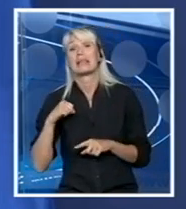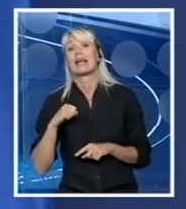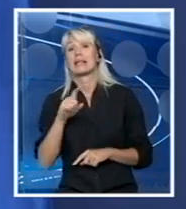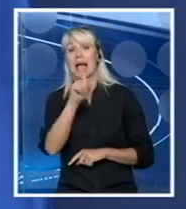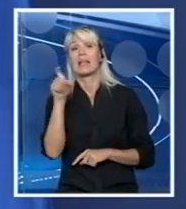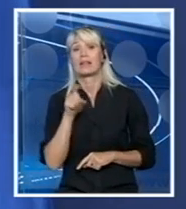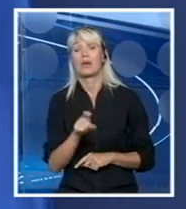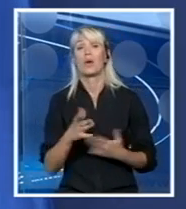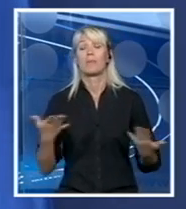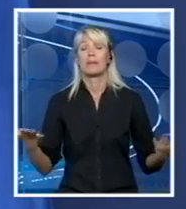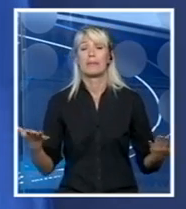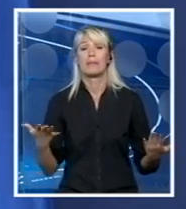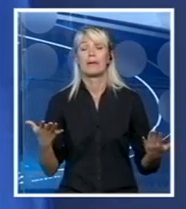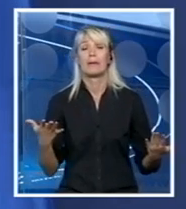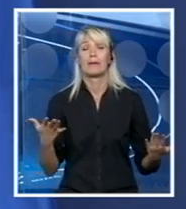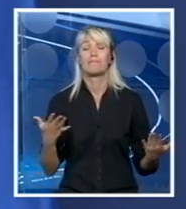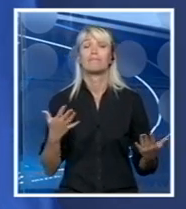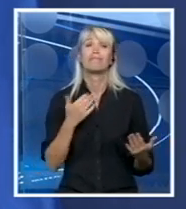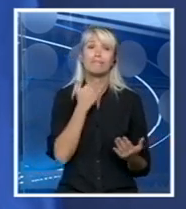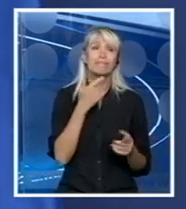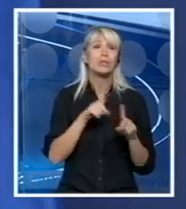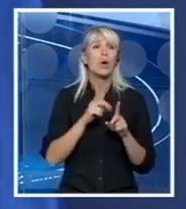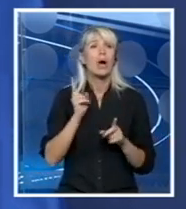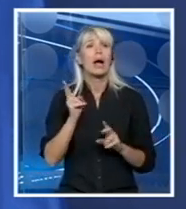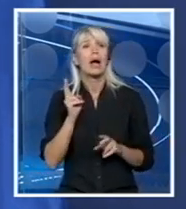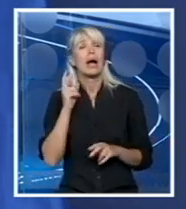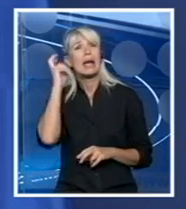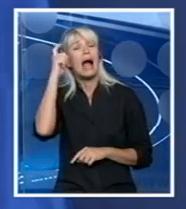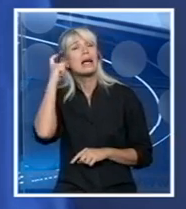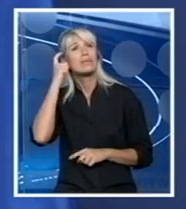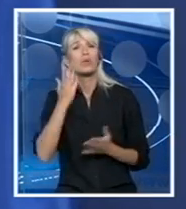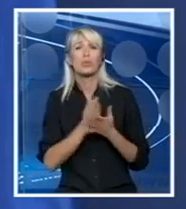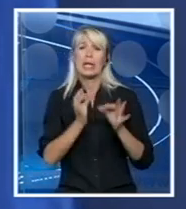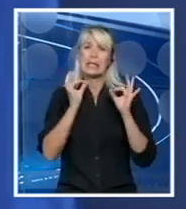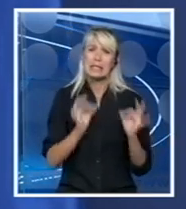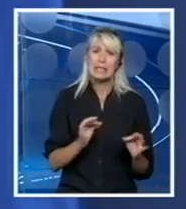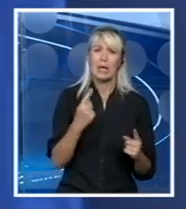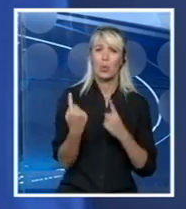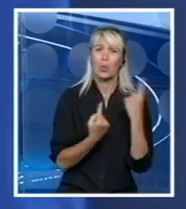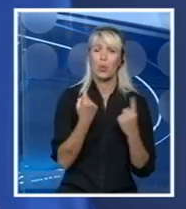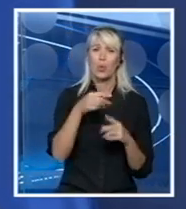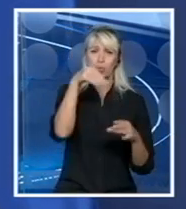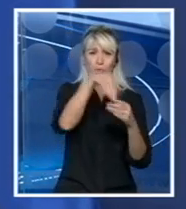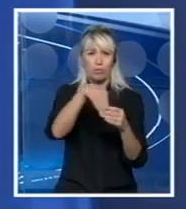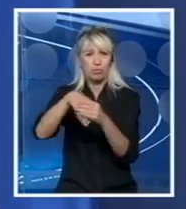uopšte, kada se razmišlja o tome kako da se stvore bezbedni uslovi u školi, imamo već sada